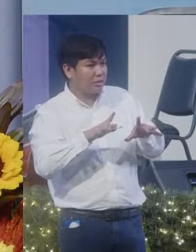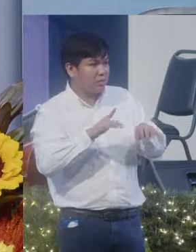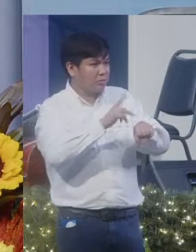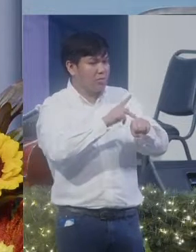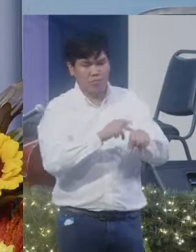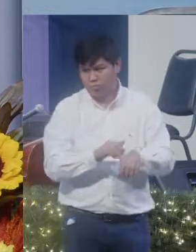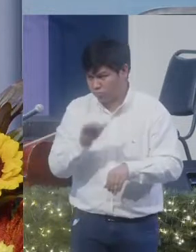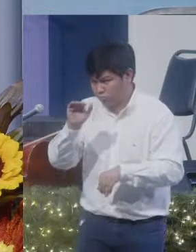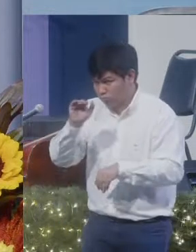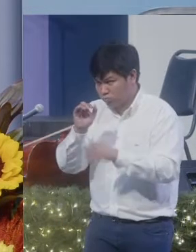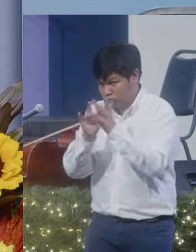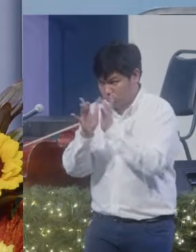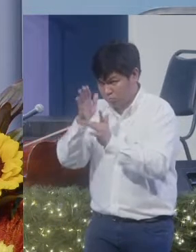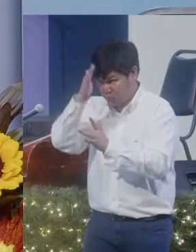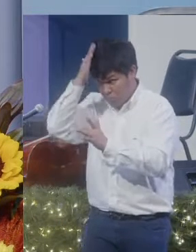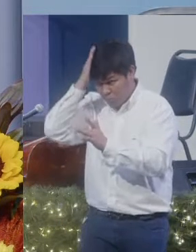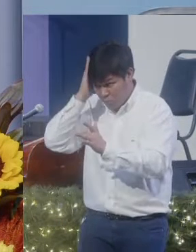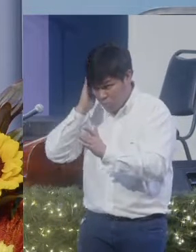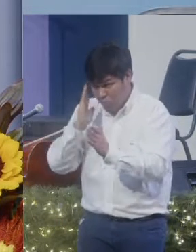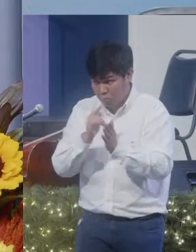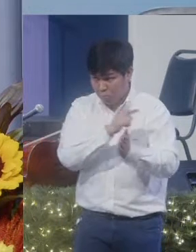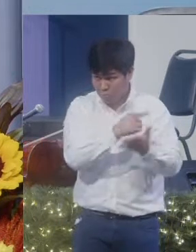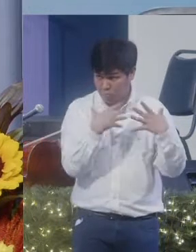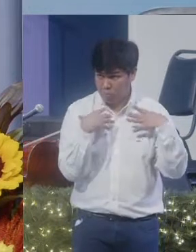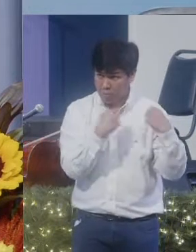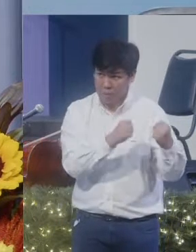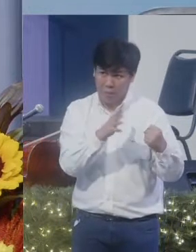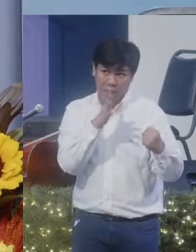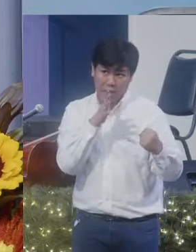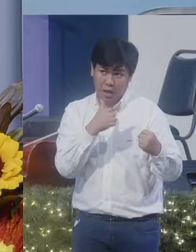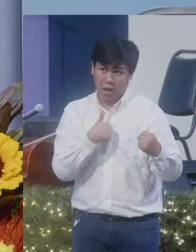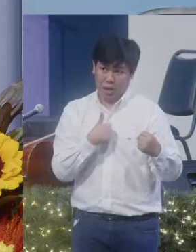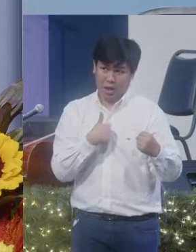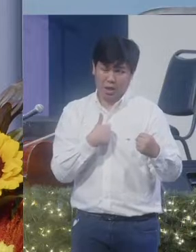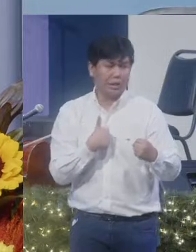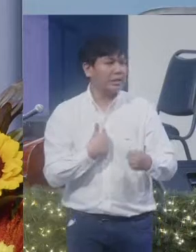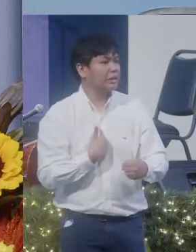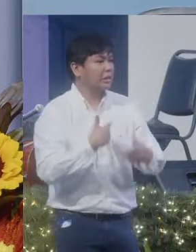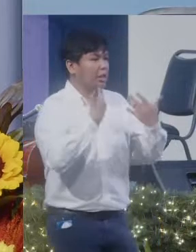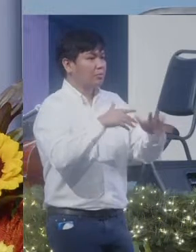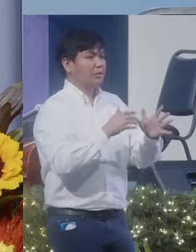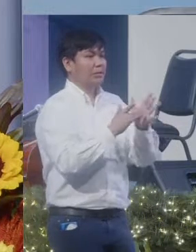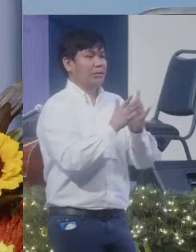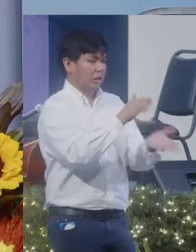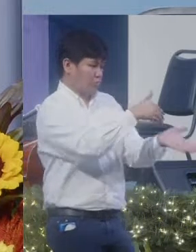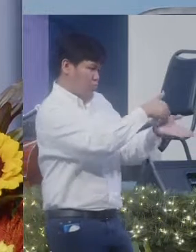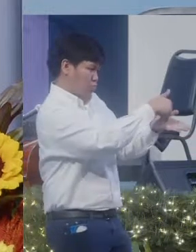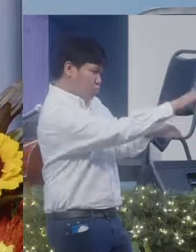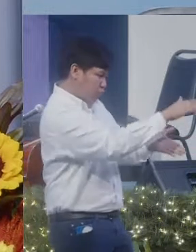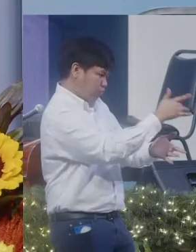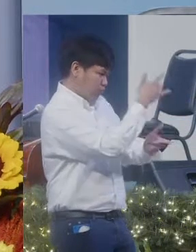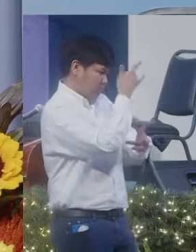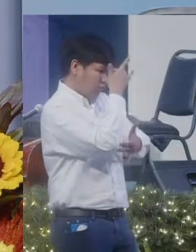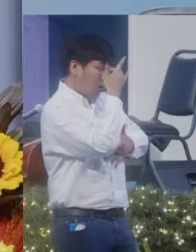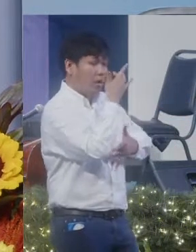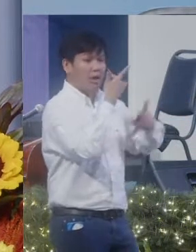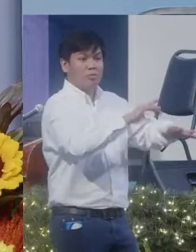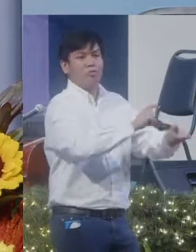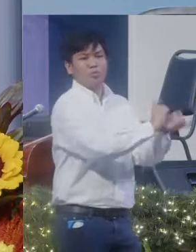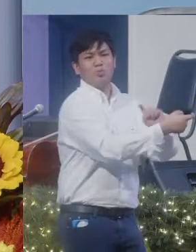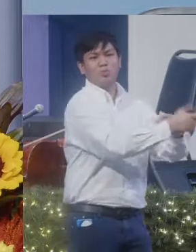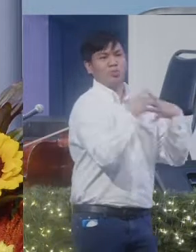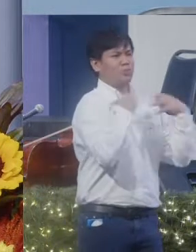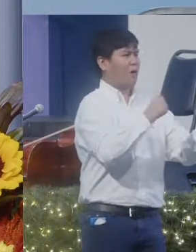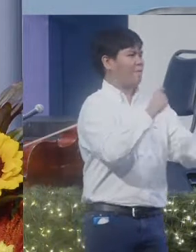behalf. And he stood over her and rebuked the fever, and it left her, and